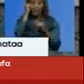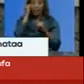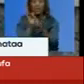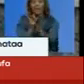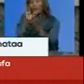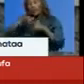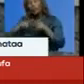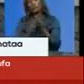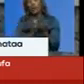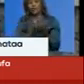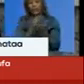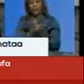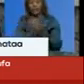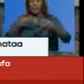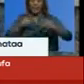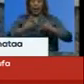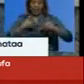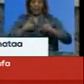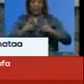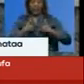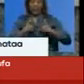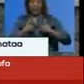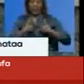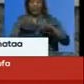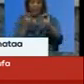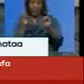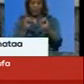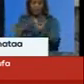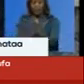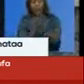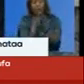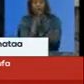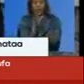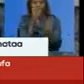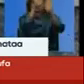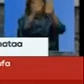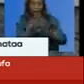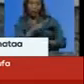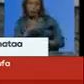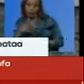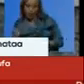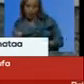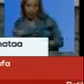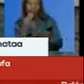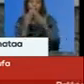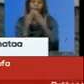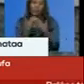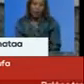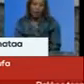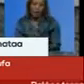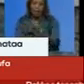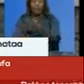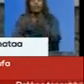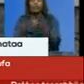ለሚከፍሉት መስዋዕትነት ያለኝን በምንም የማይተካ አድናቆትና ምስጋና